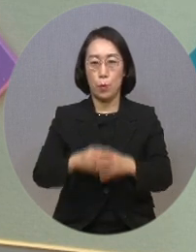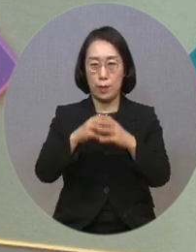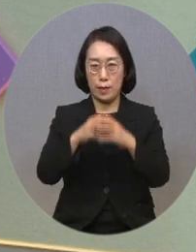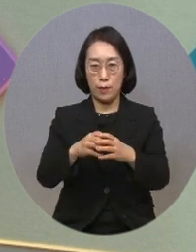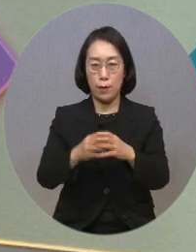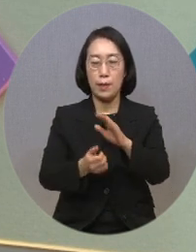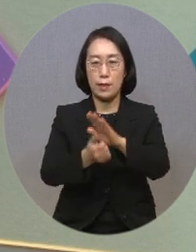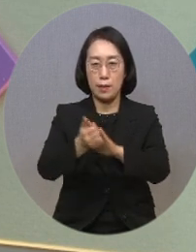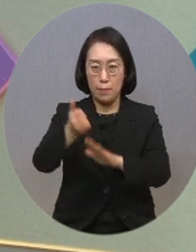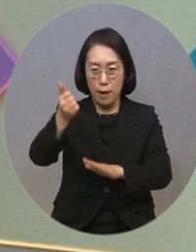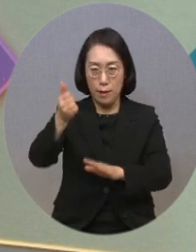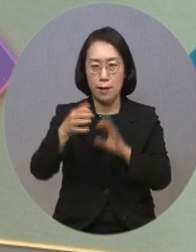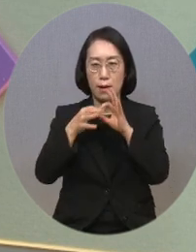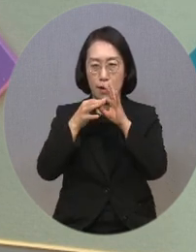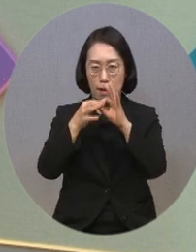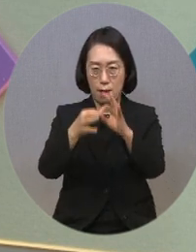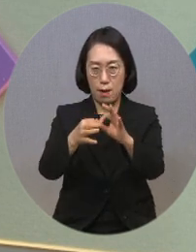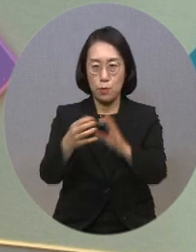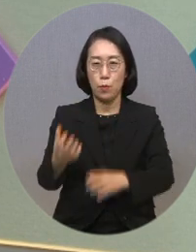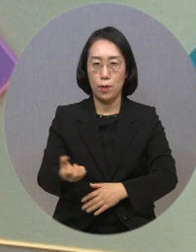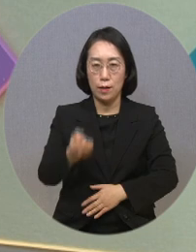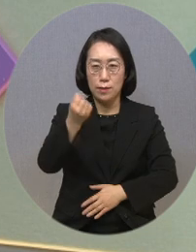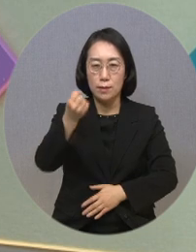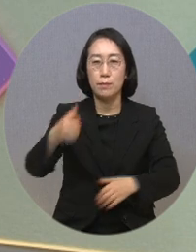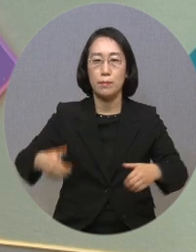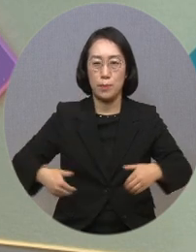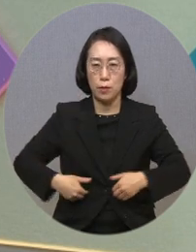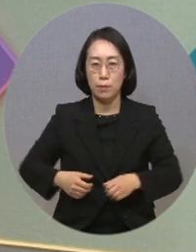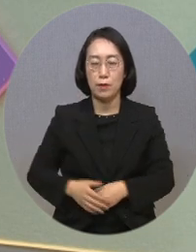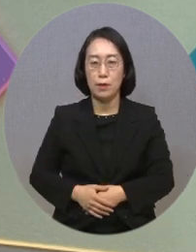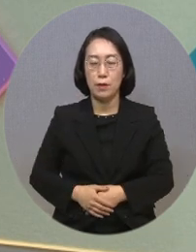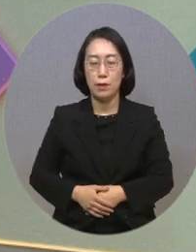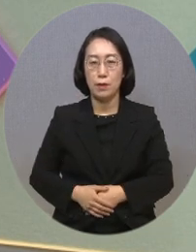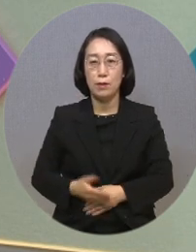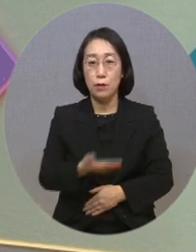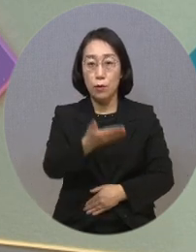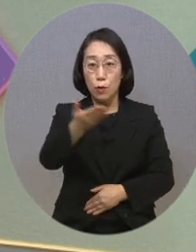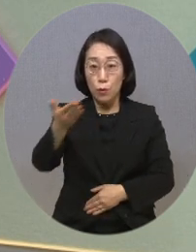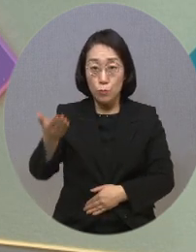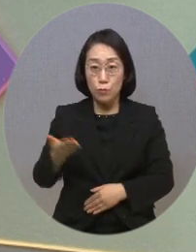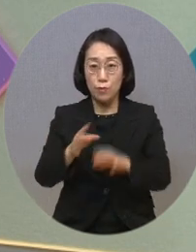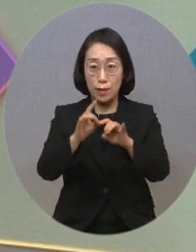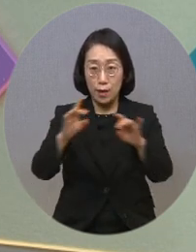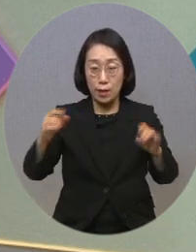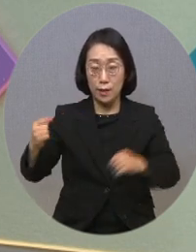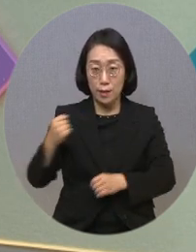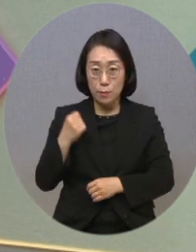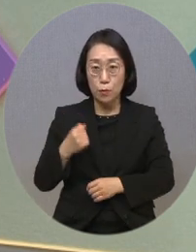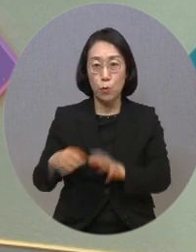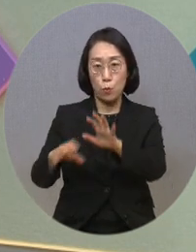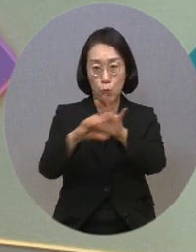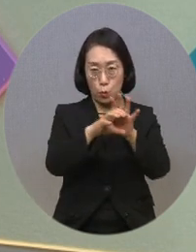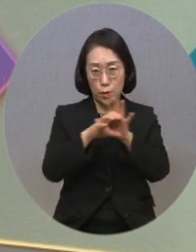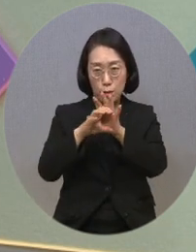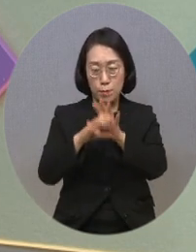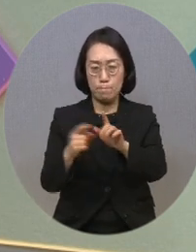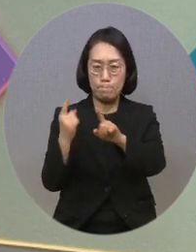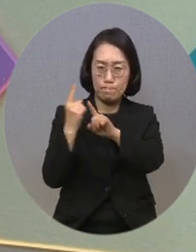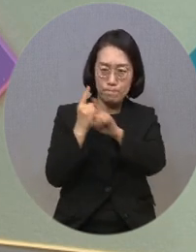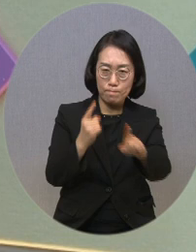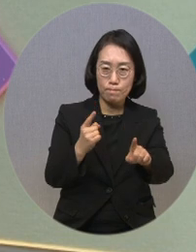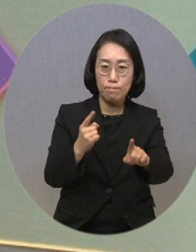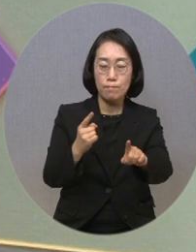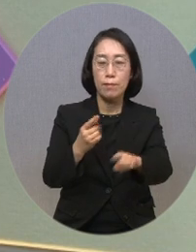잃지 않아야 되겠습니다. 여수 시민의 재력으로 우리는 코로나19를 반드시 극복해 낼